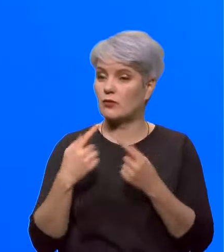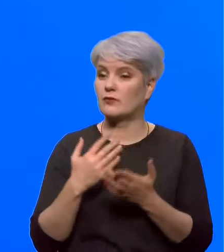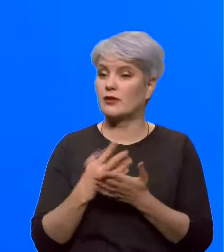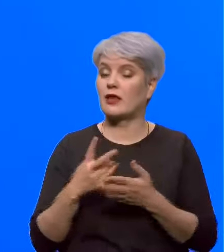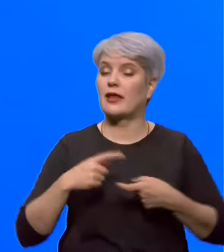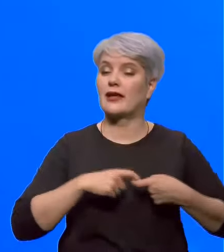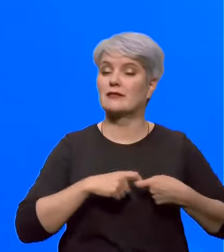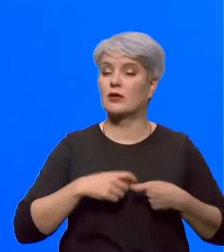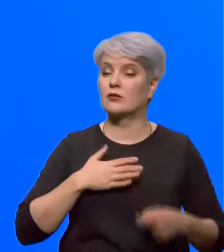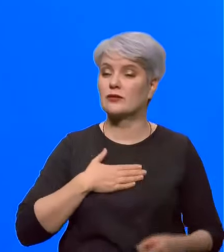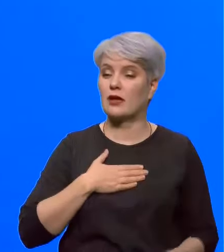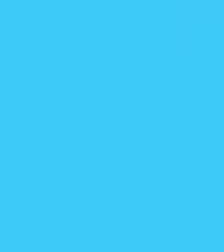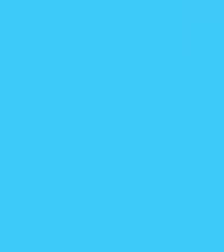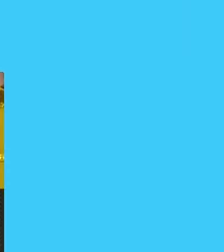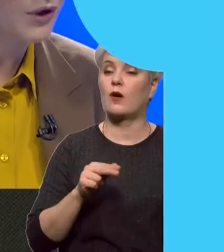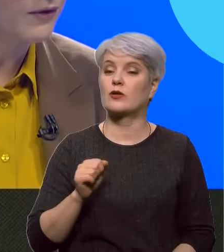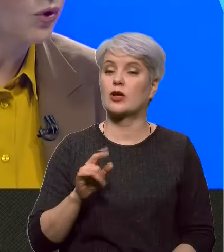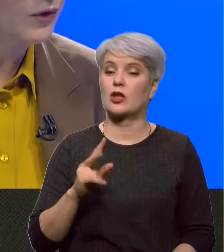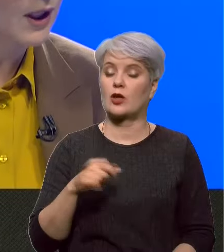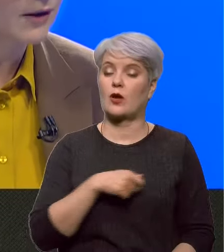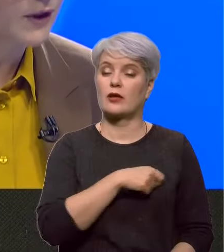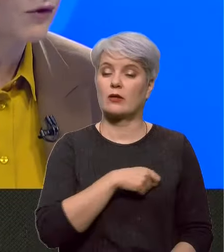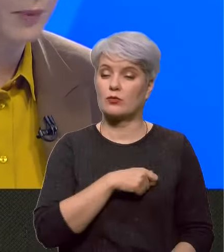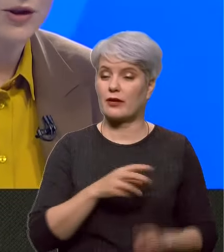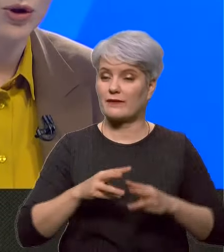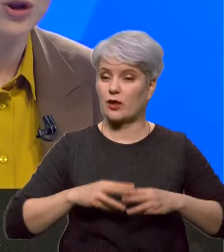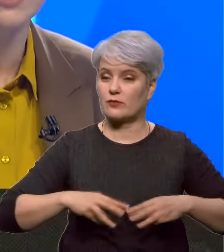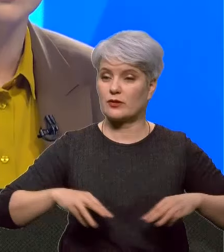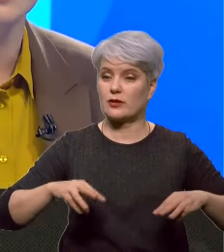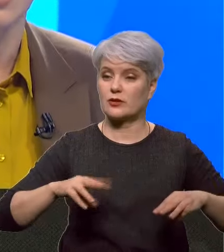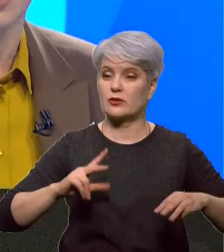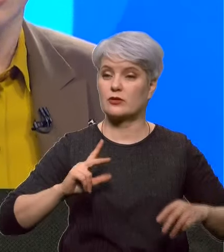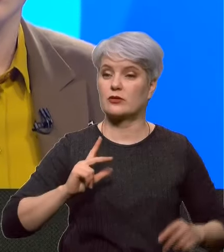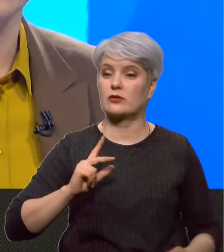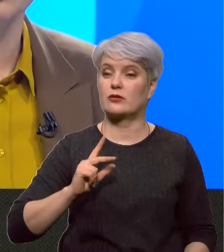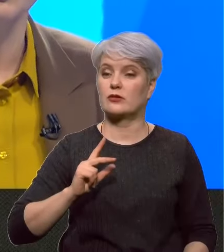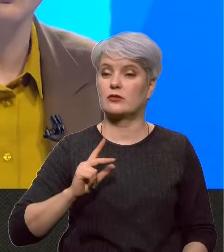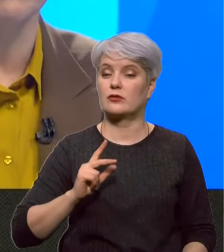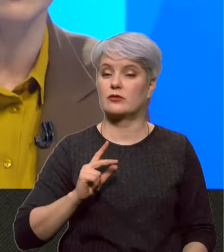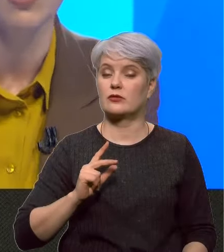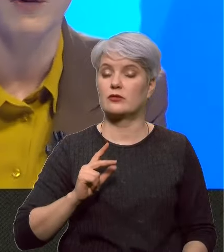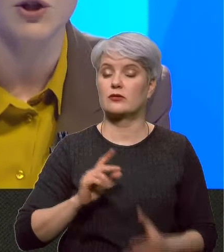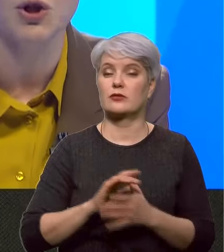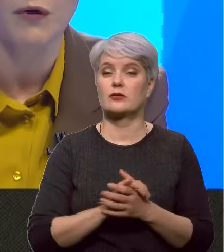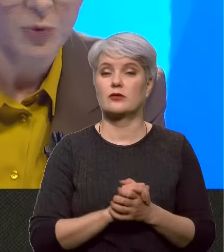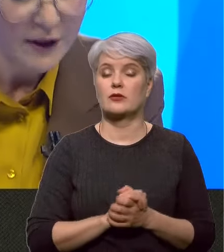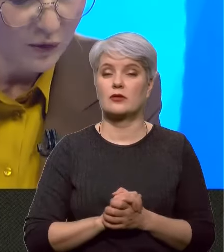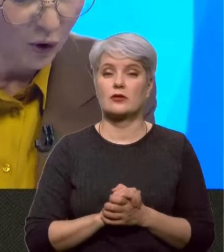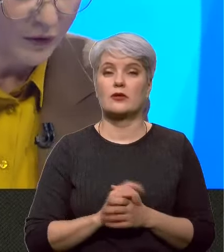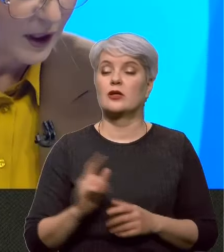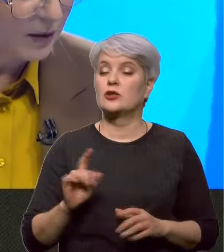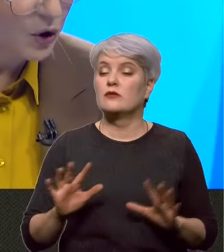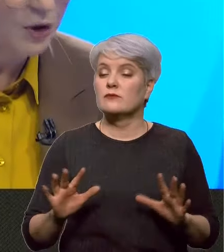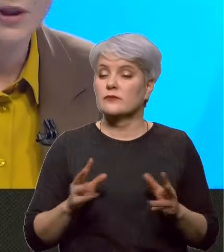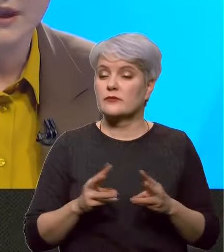є на зв'язку з нами Олексій Гончаренко, народний депутат Верховної Ради від Європейської Солідарності. Вітаю вас. Що відбувається